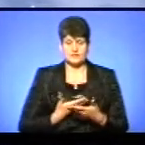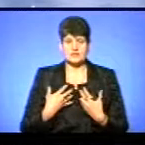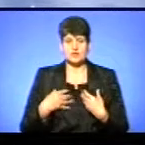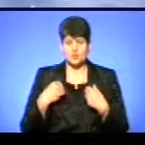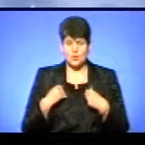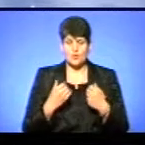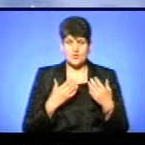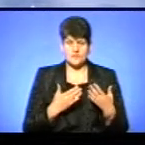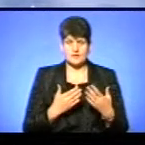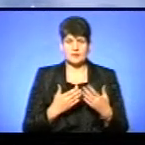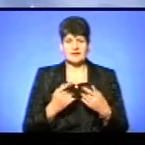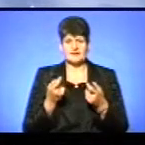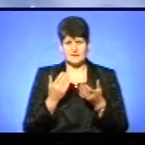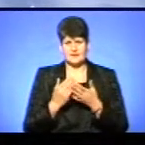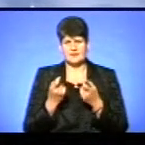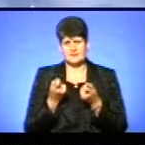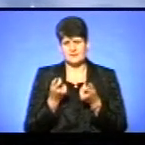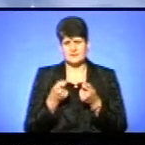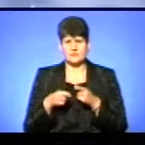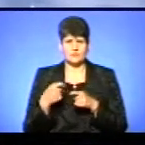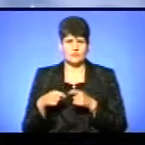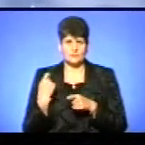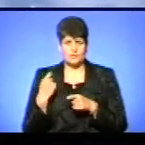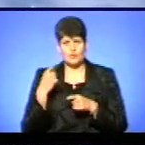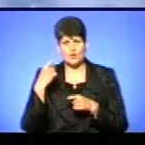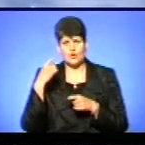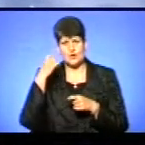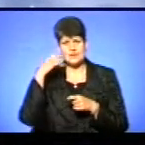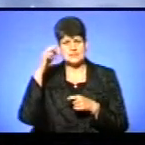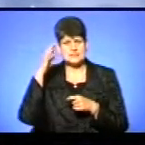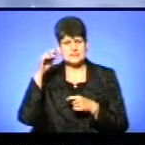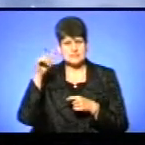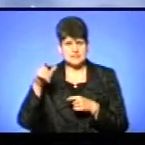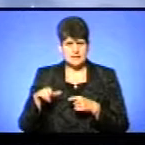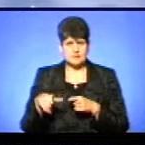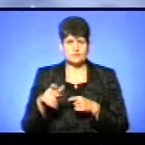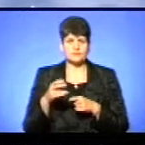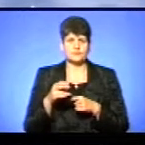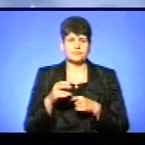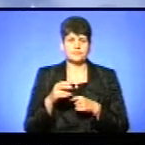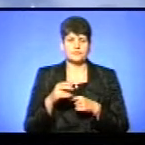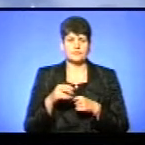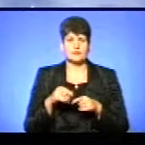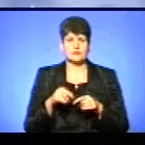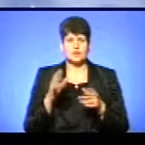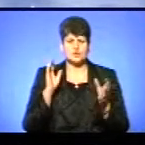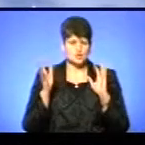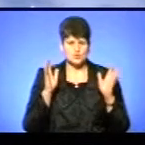здорові, є незначні ушкодження, як і в поліцейського за ЧМТ. Ось